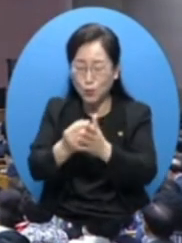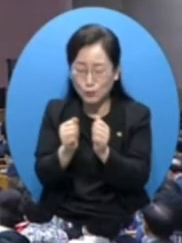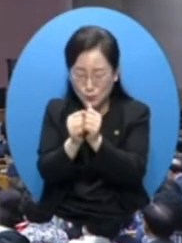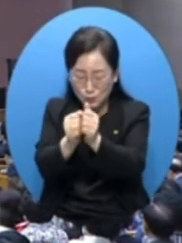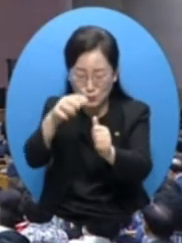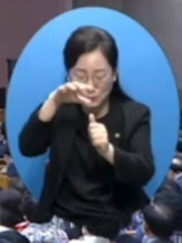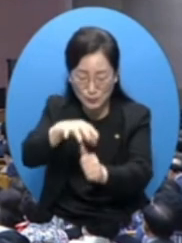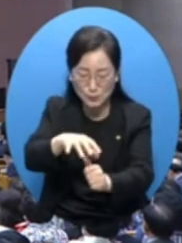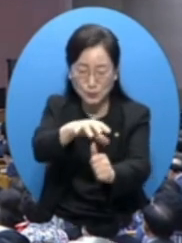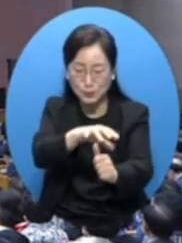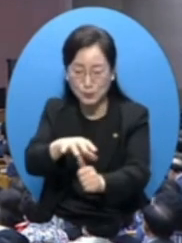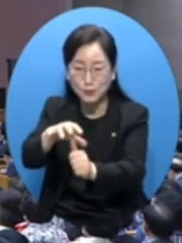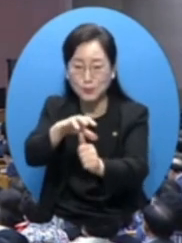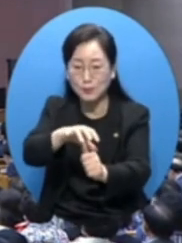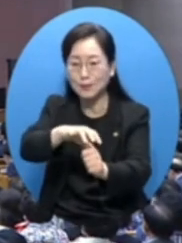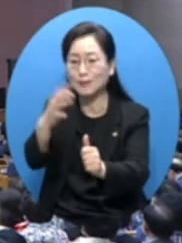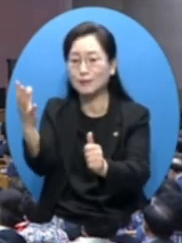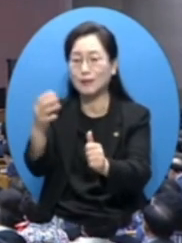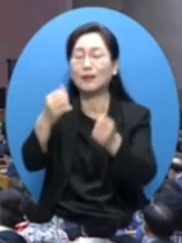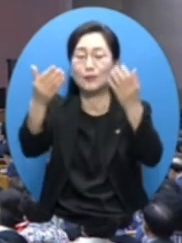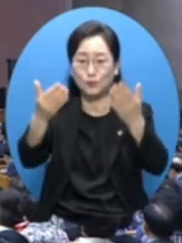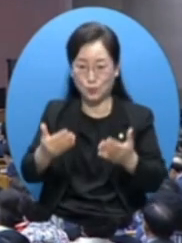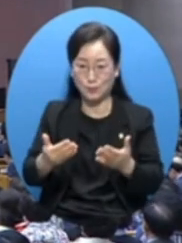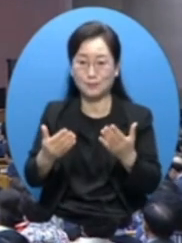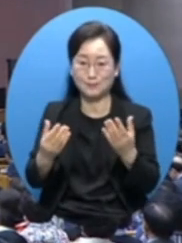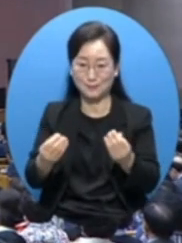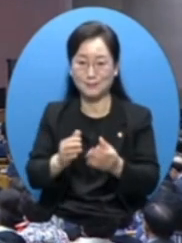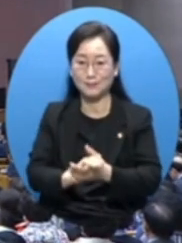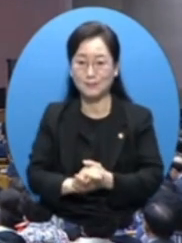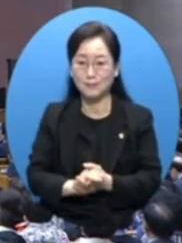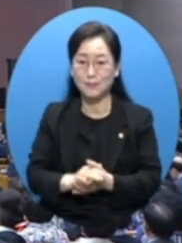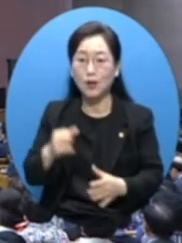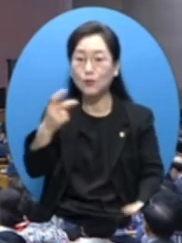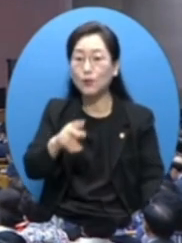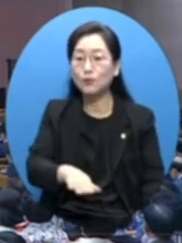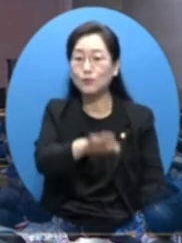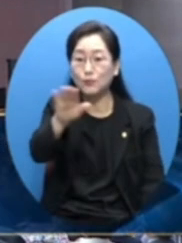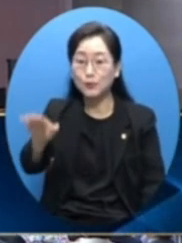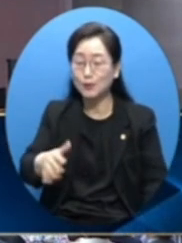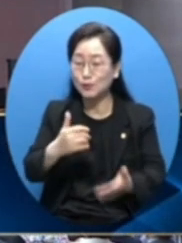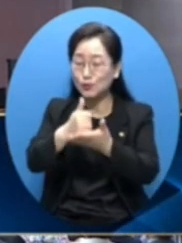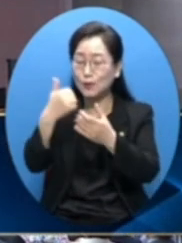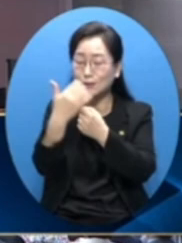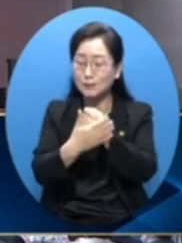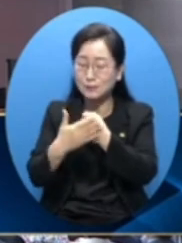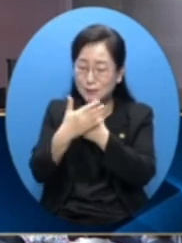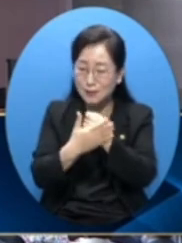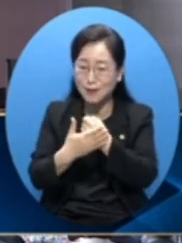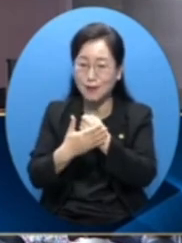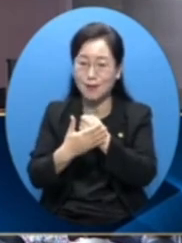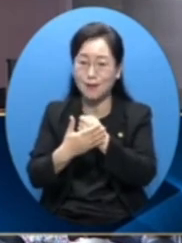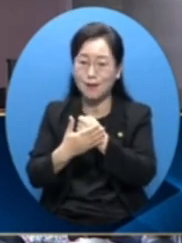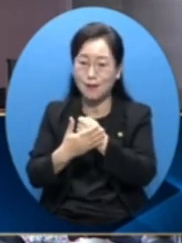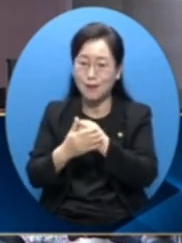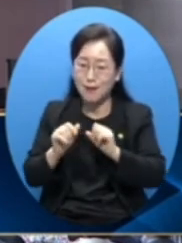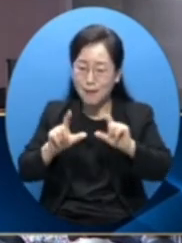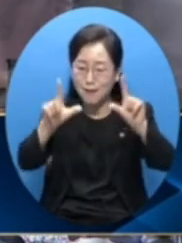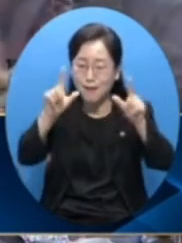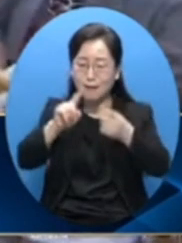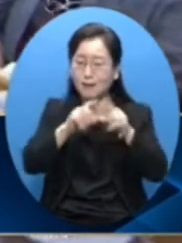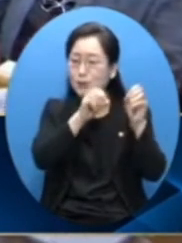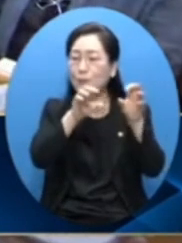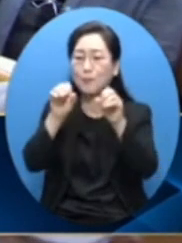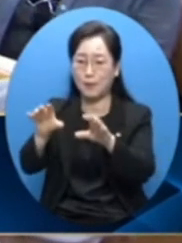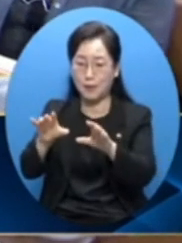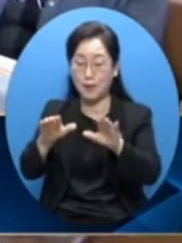데에서 짓누르는 데에서 자유롭게 해 주셨습니다. 그리고 우리에게 주의 은혜의 해를 전파하신 것입니다.